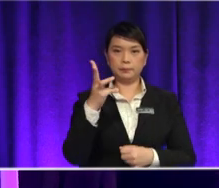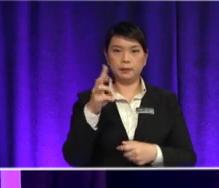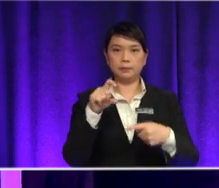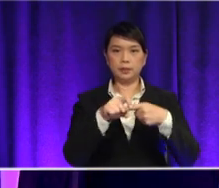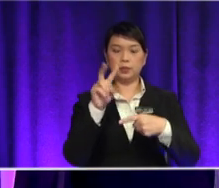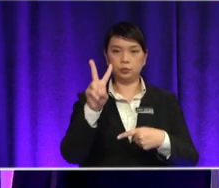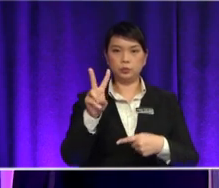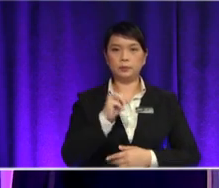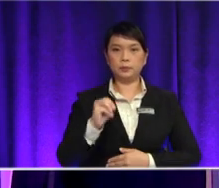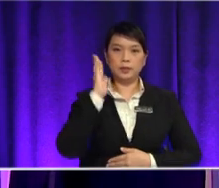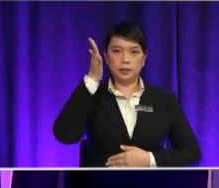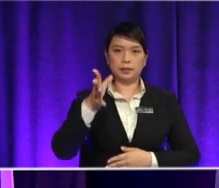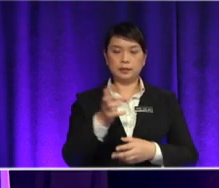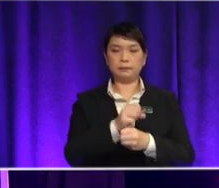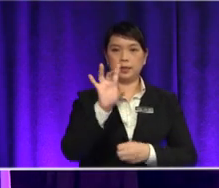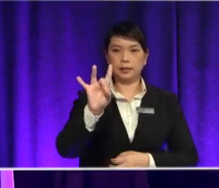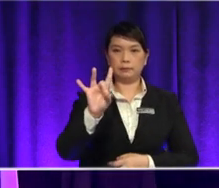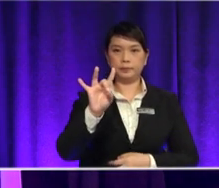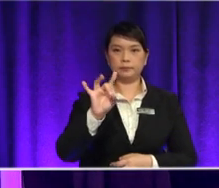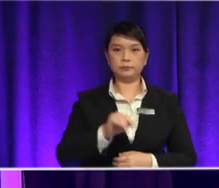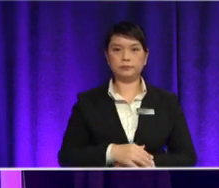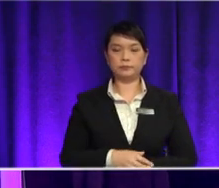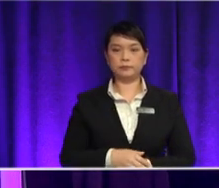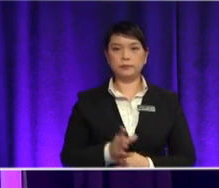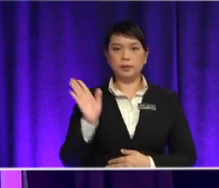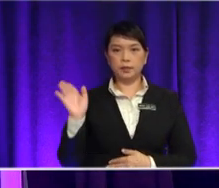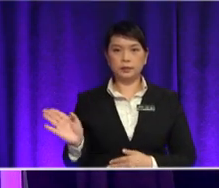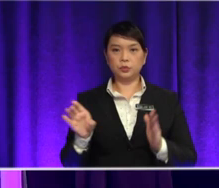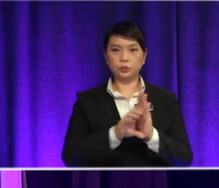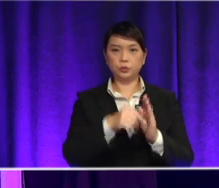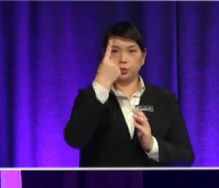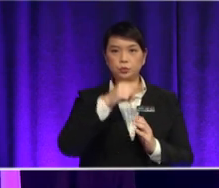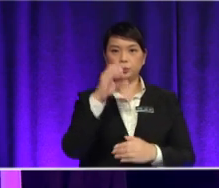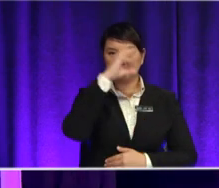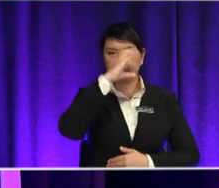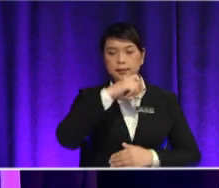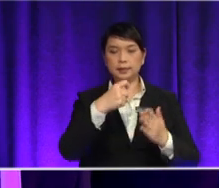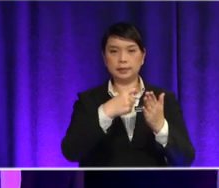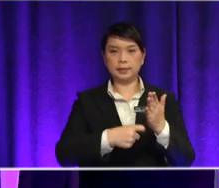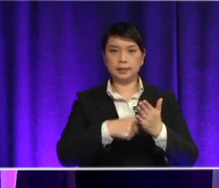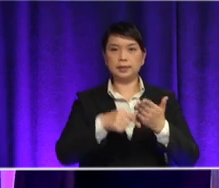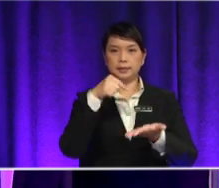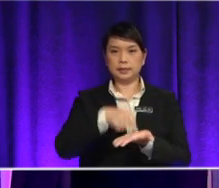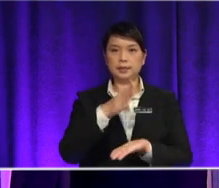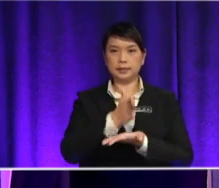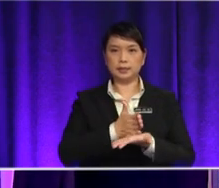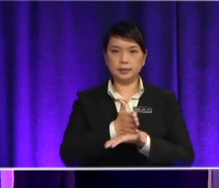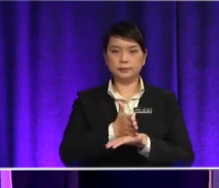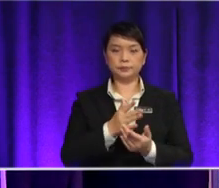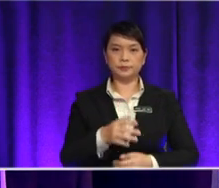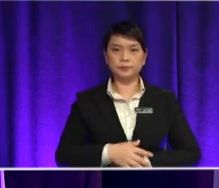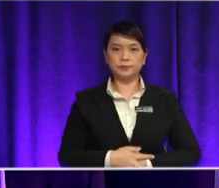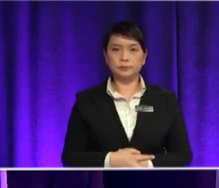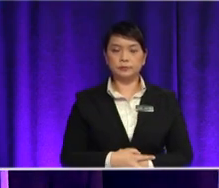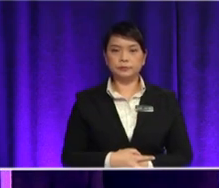2, murid akan dapat 8. Ini contoh untuk mencari nilai titik tengah. Saya rasa murid tengah